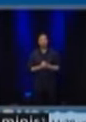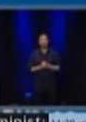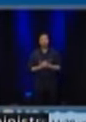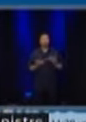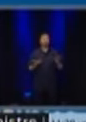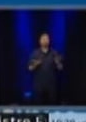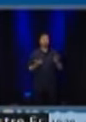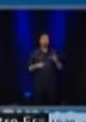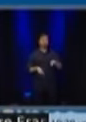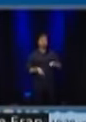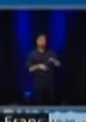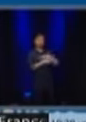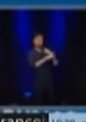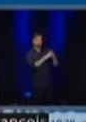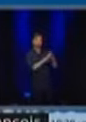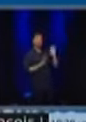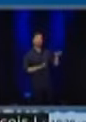a encore